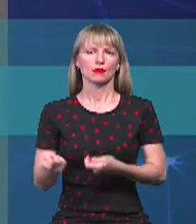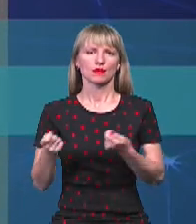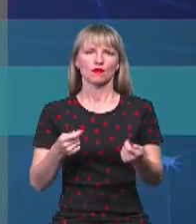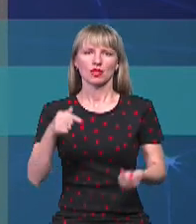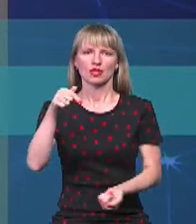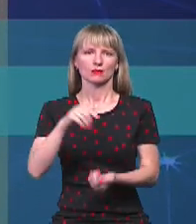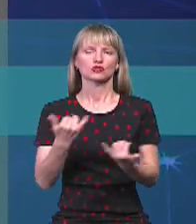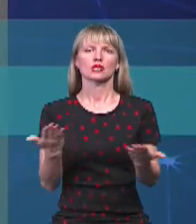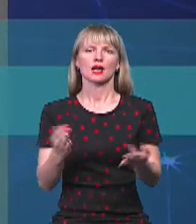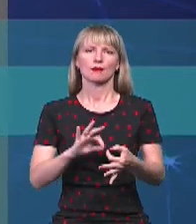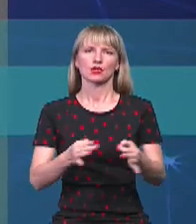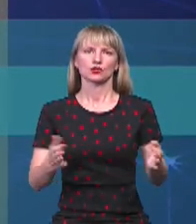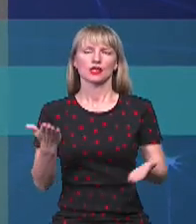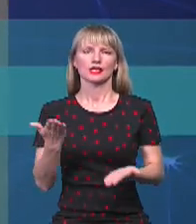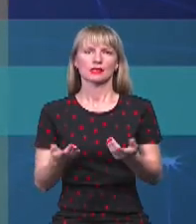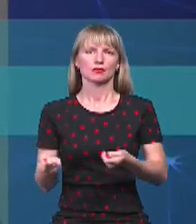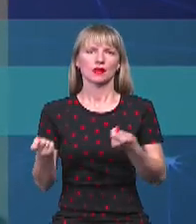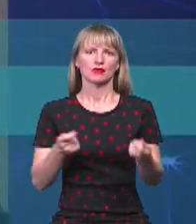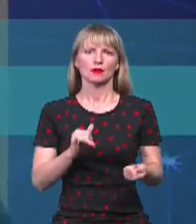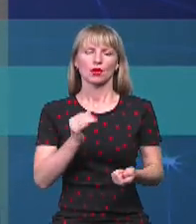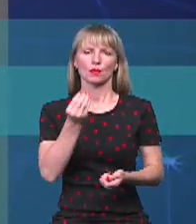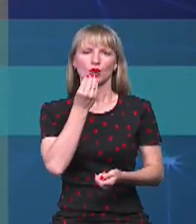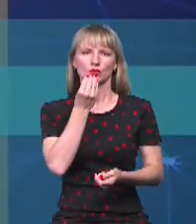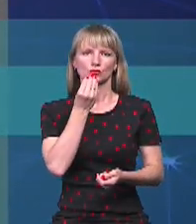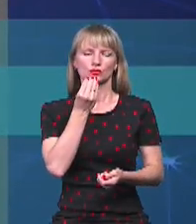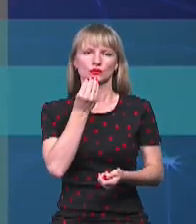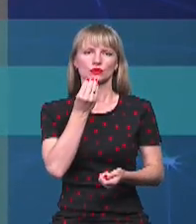Сейчас какая процедура проходит? Если привезли некачественную продукцию,